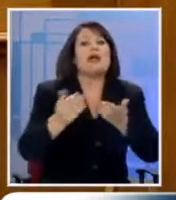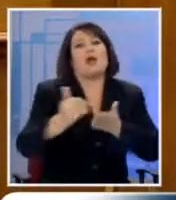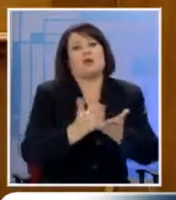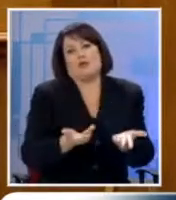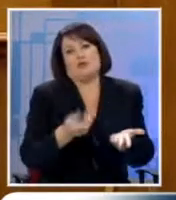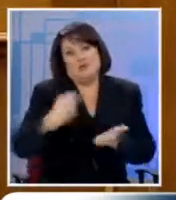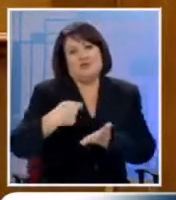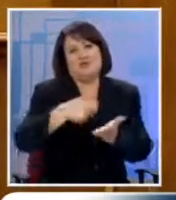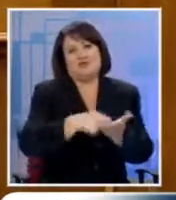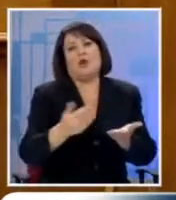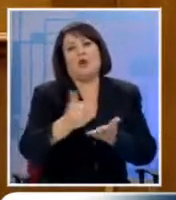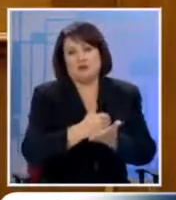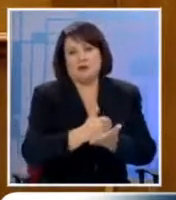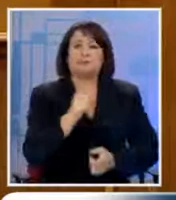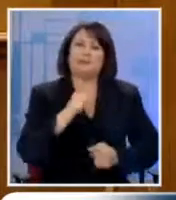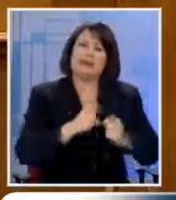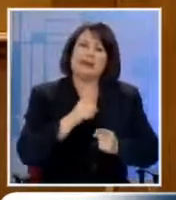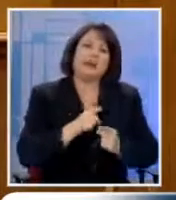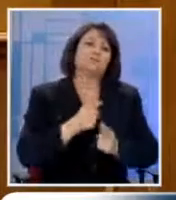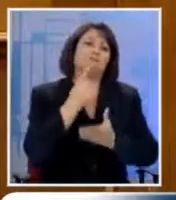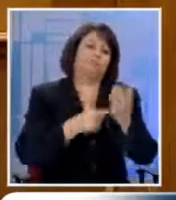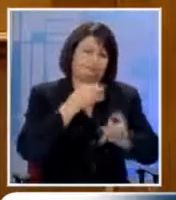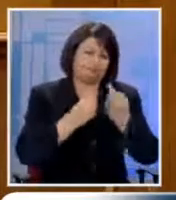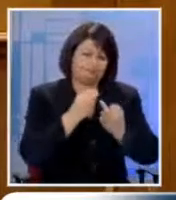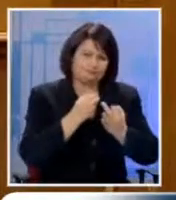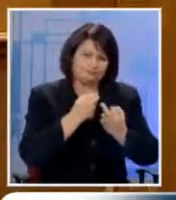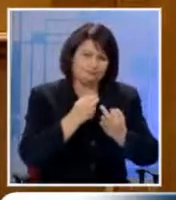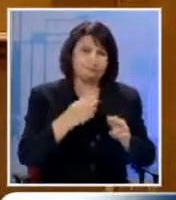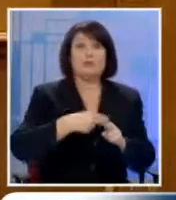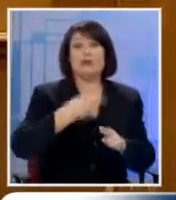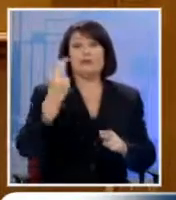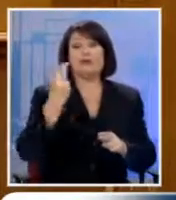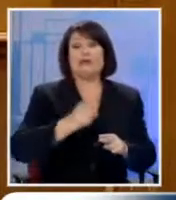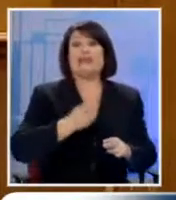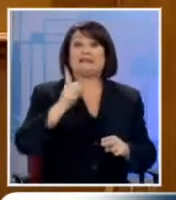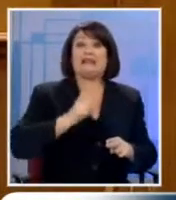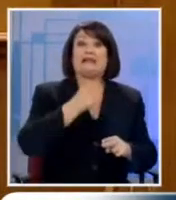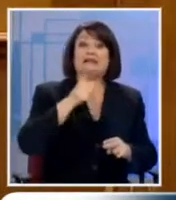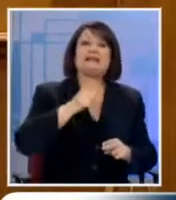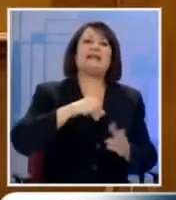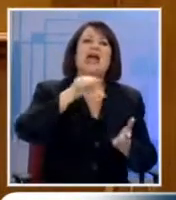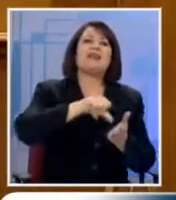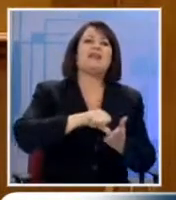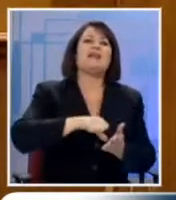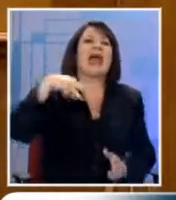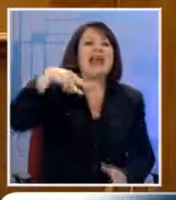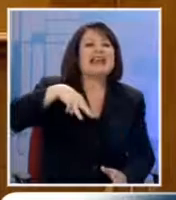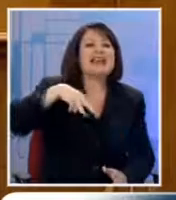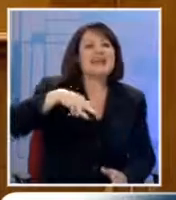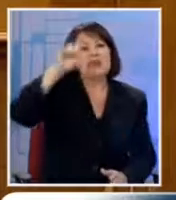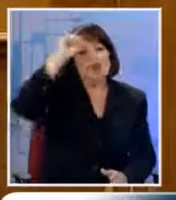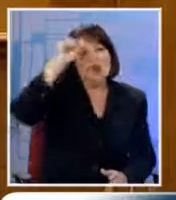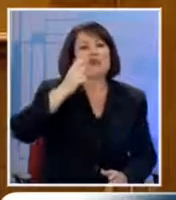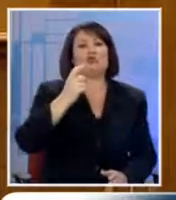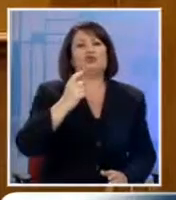φοροκυνηγητό. Θα παραλείψω ορισμένα πράγματα για να πω ότι και στους δημοφιλέστερους προορισμούς, Αθήνα, Κρήτη, Χαλκιδική, Ρόδος,